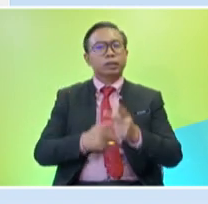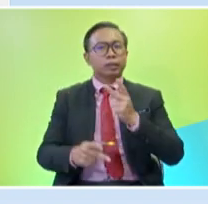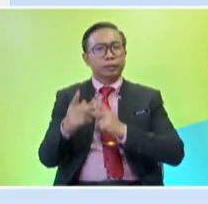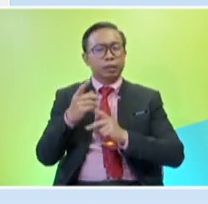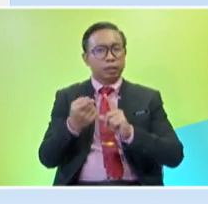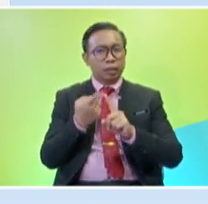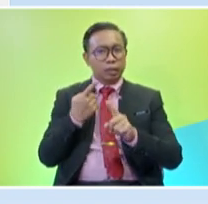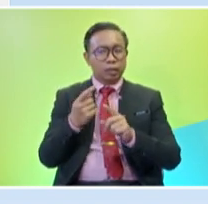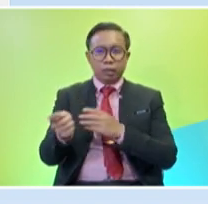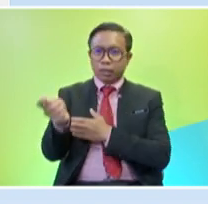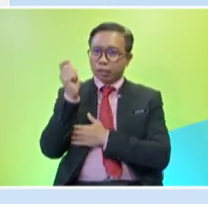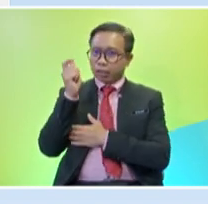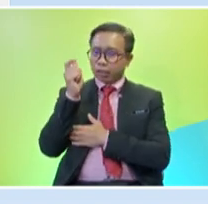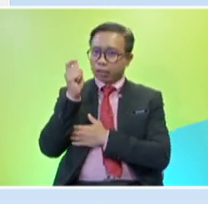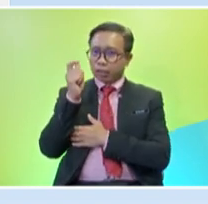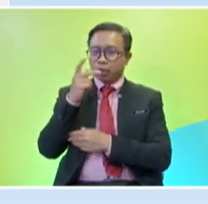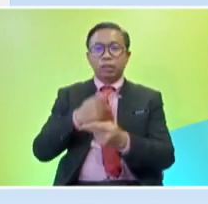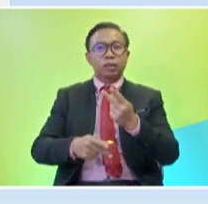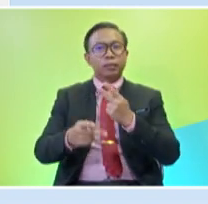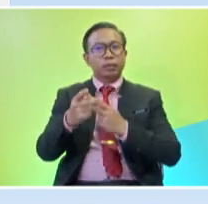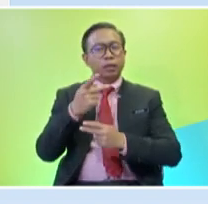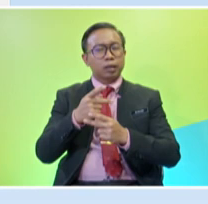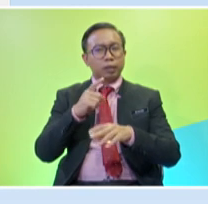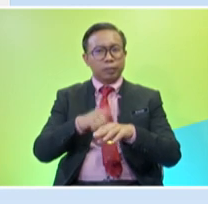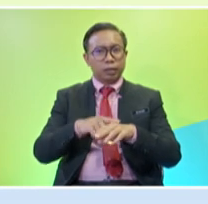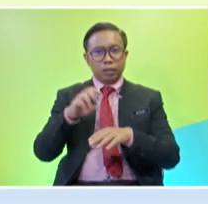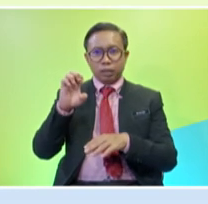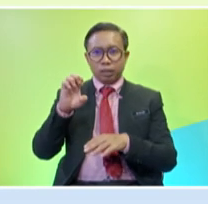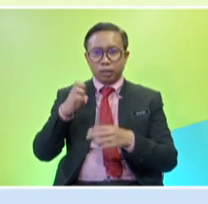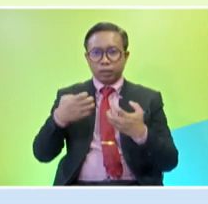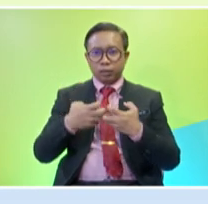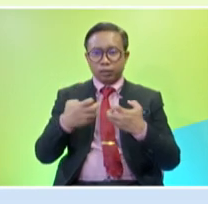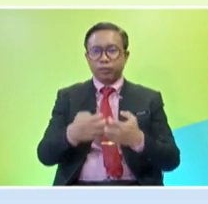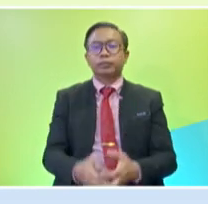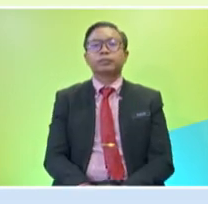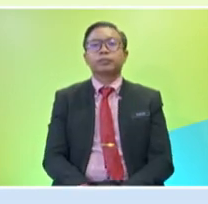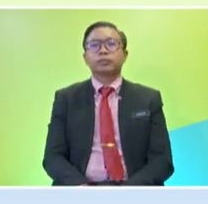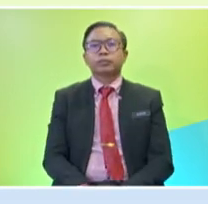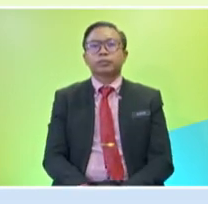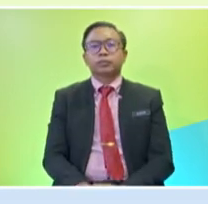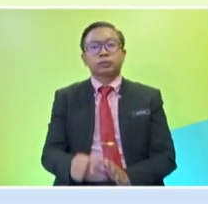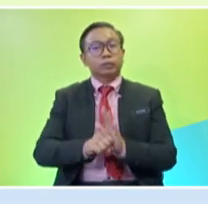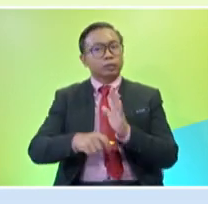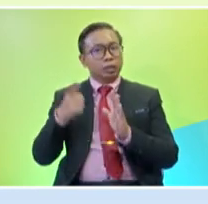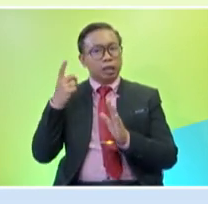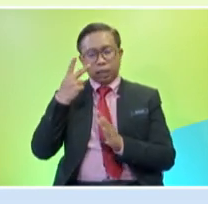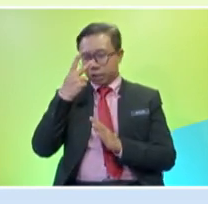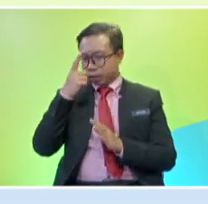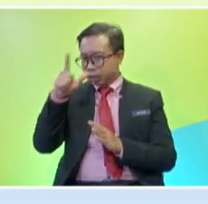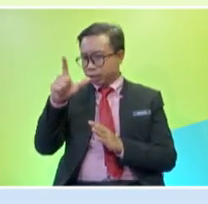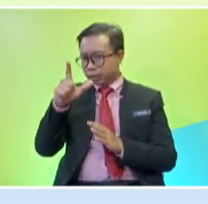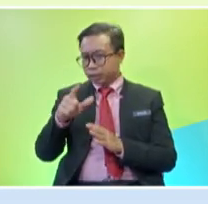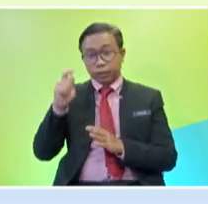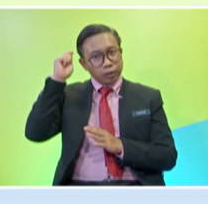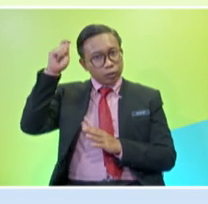tenaga kimia kepada tenaga electri Jadi selain kita lihat teori